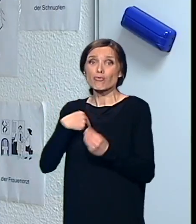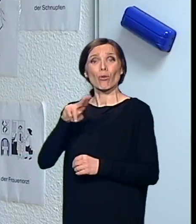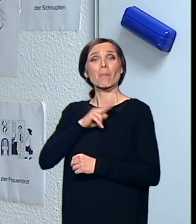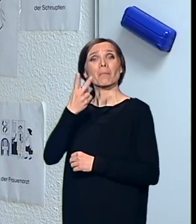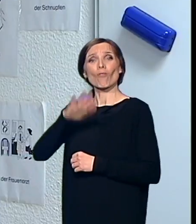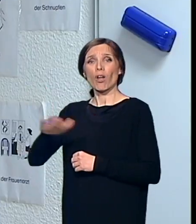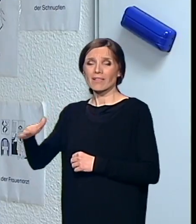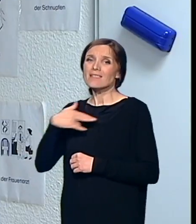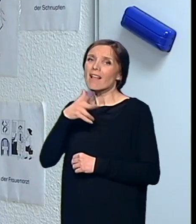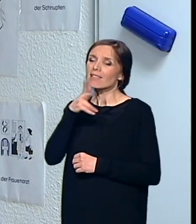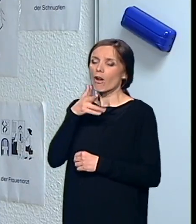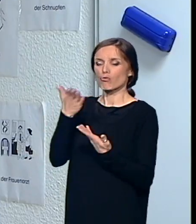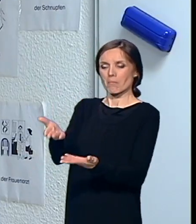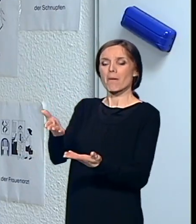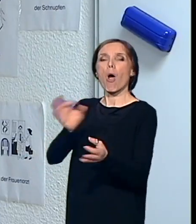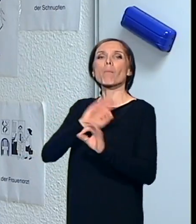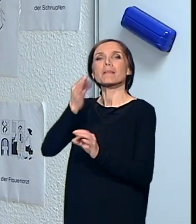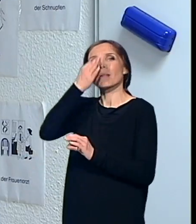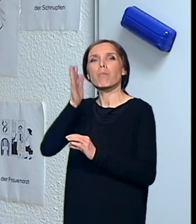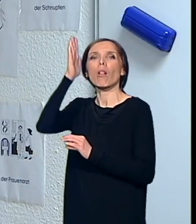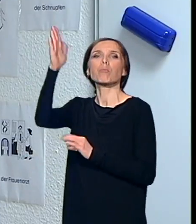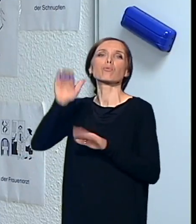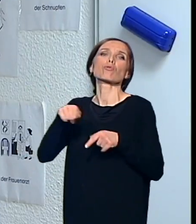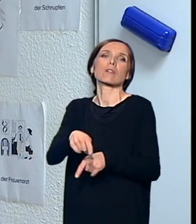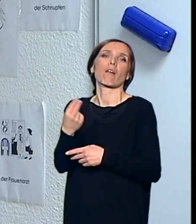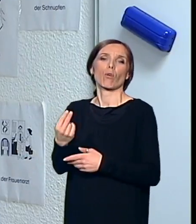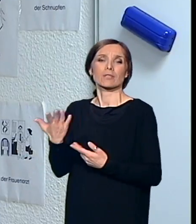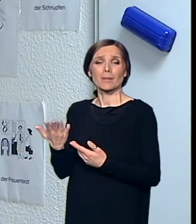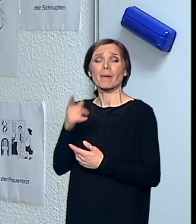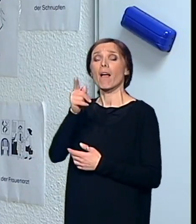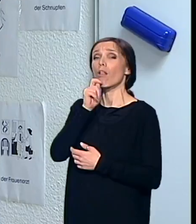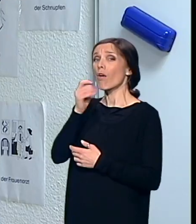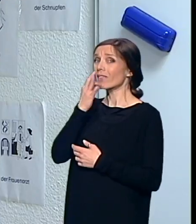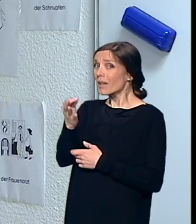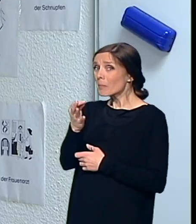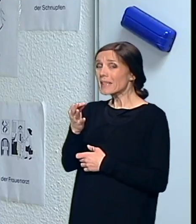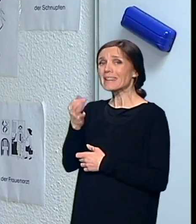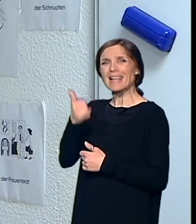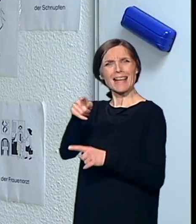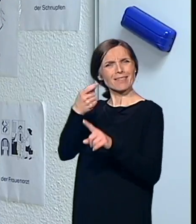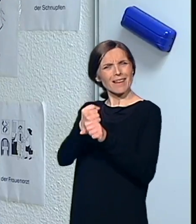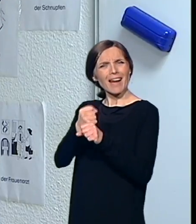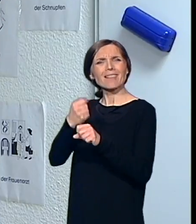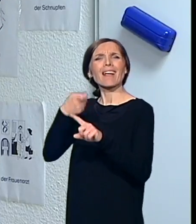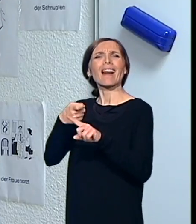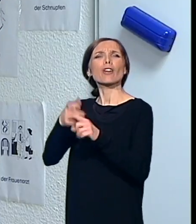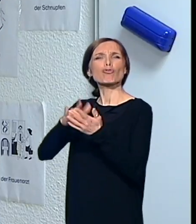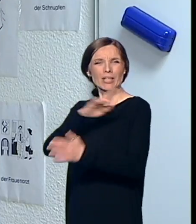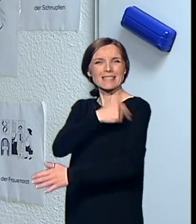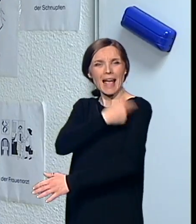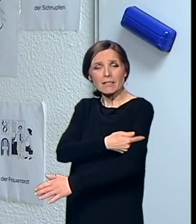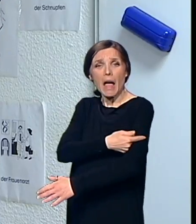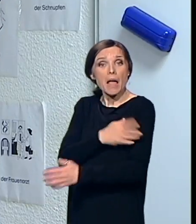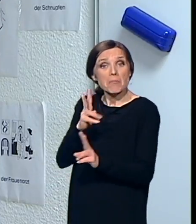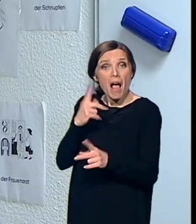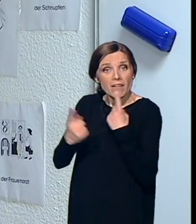je život u Srbiji. Sada radite u kliničkom centru, kakvi su vam uslovi tamo? Dugo radim u Kliničkom centru